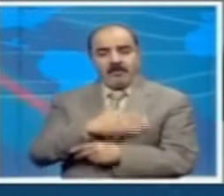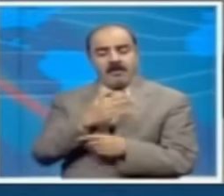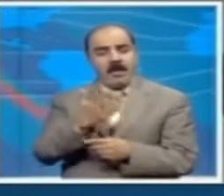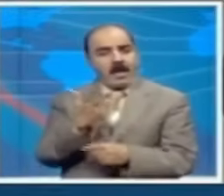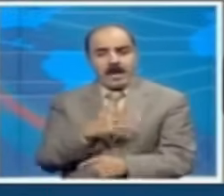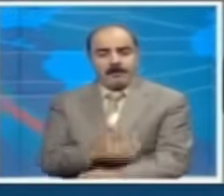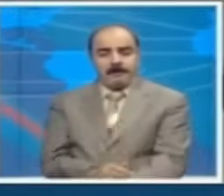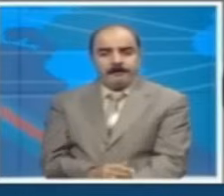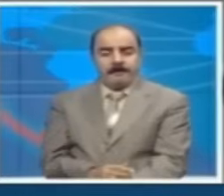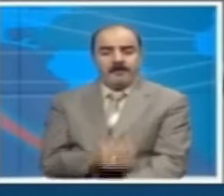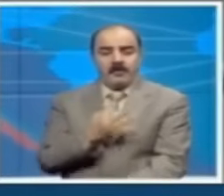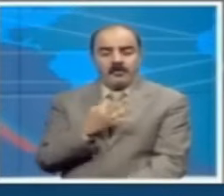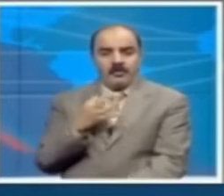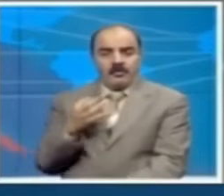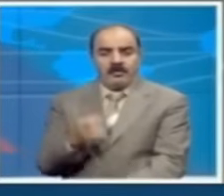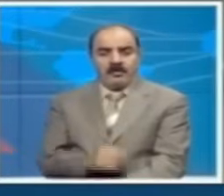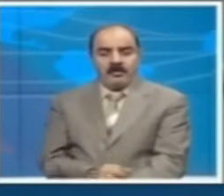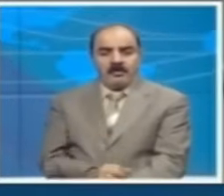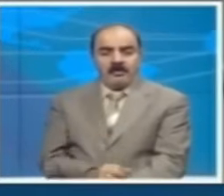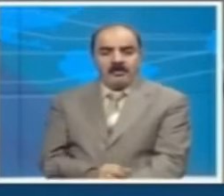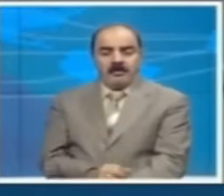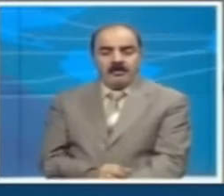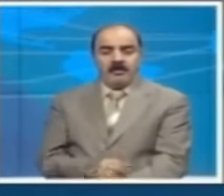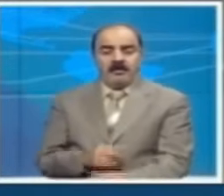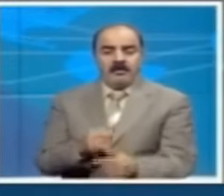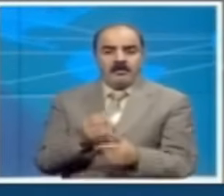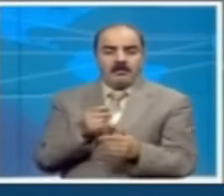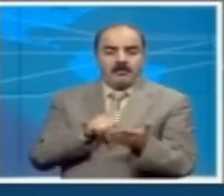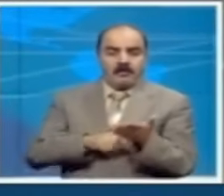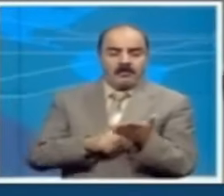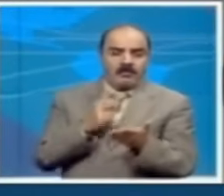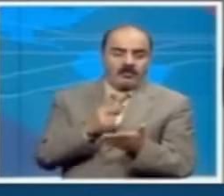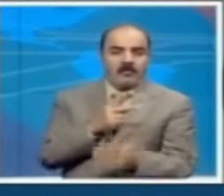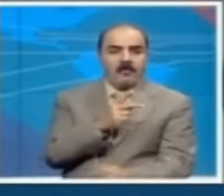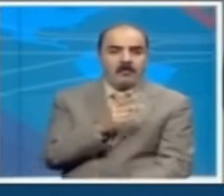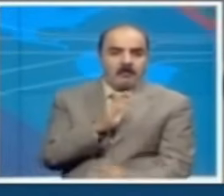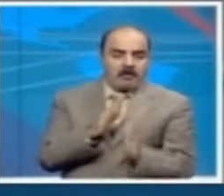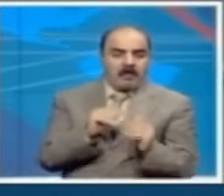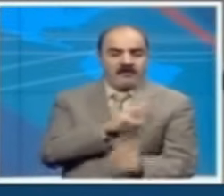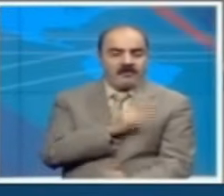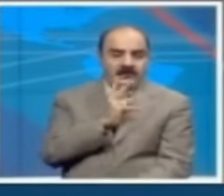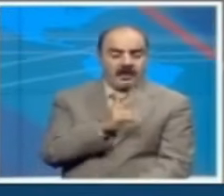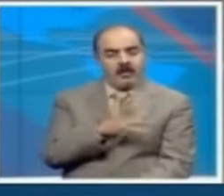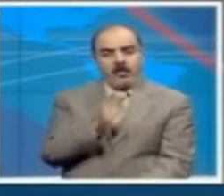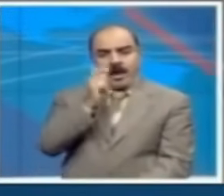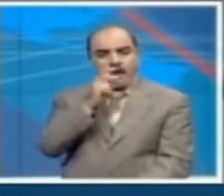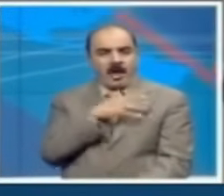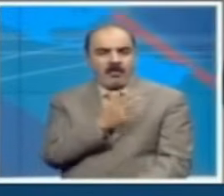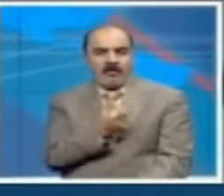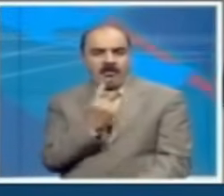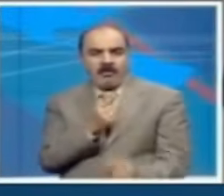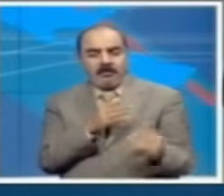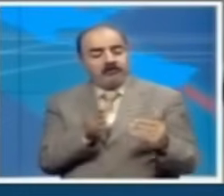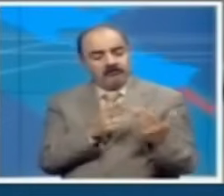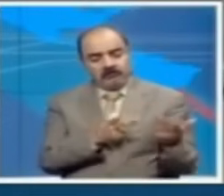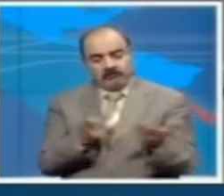حوالي 300 من مزدوجي الجنسية ومن الأجانب. أيضا كان هناك زيارة هامة